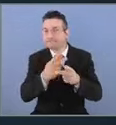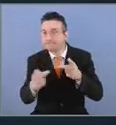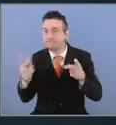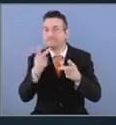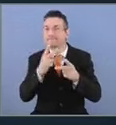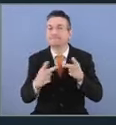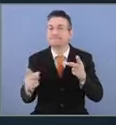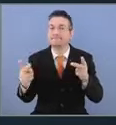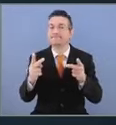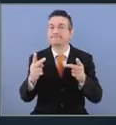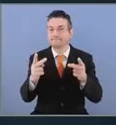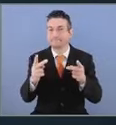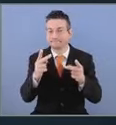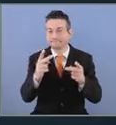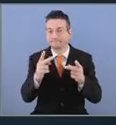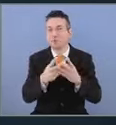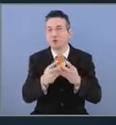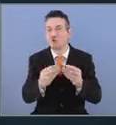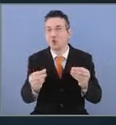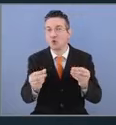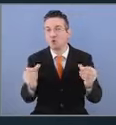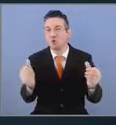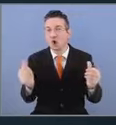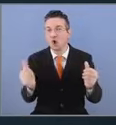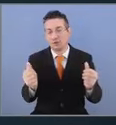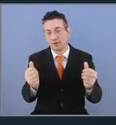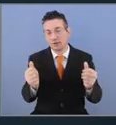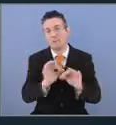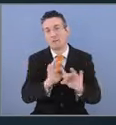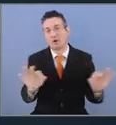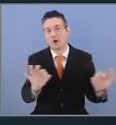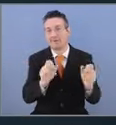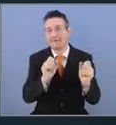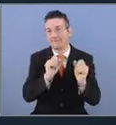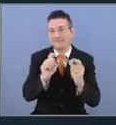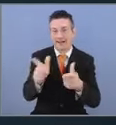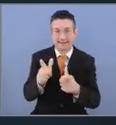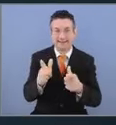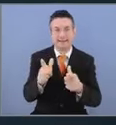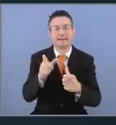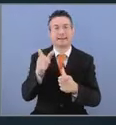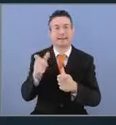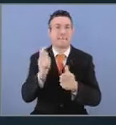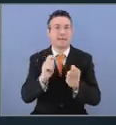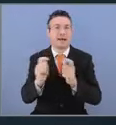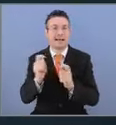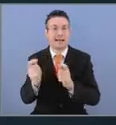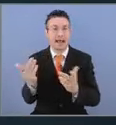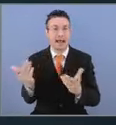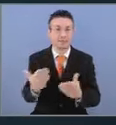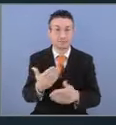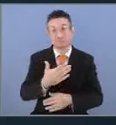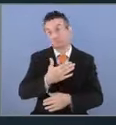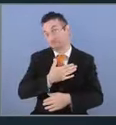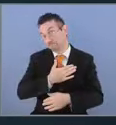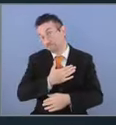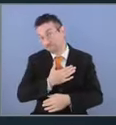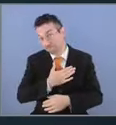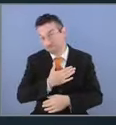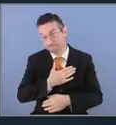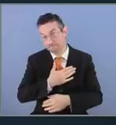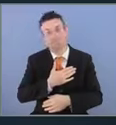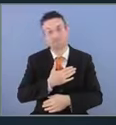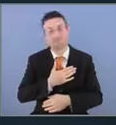spendibili sul mercato. Questo è un po' forse l'elemento che almeno la considerazione che